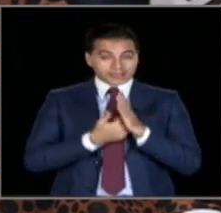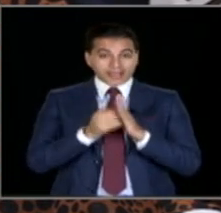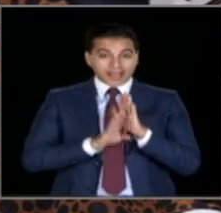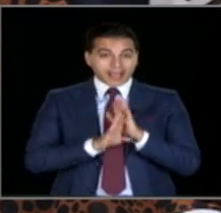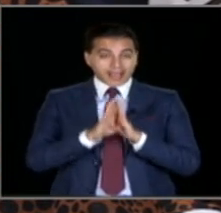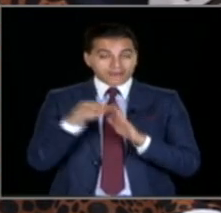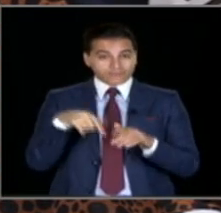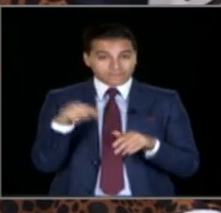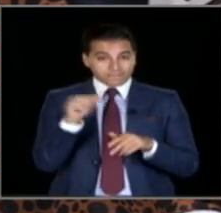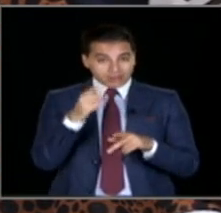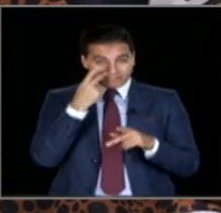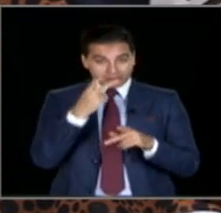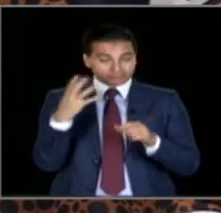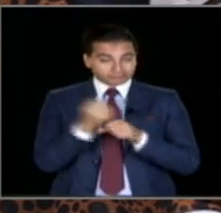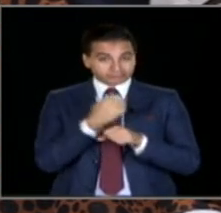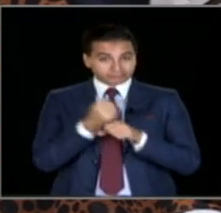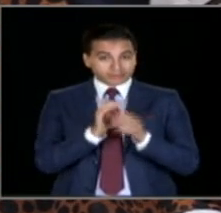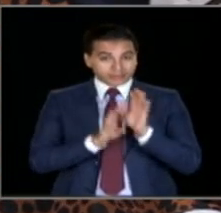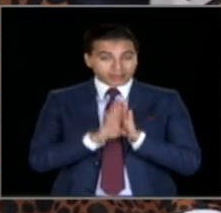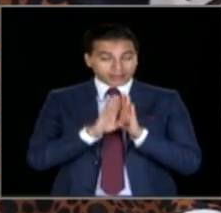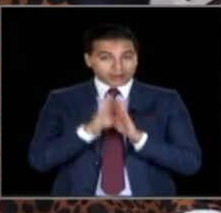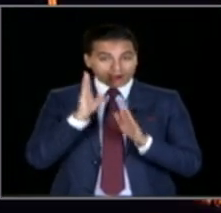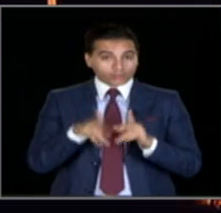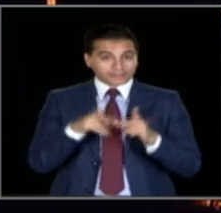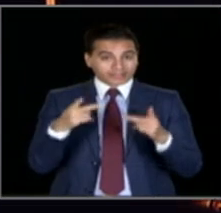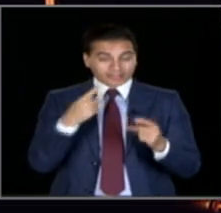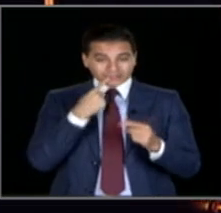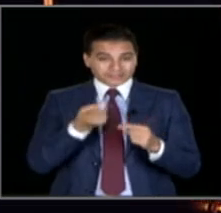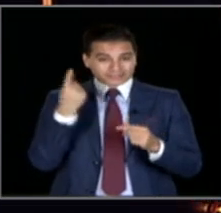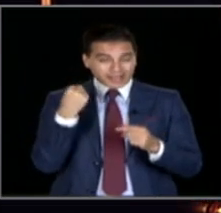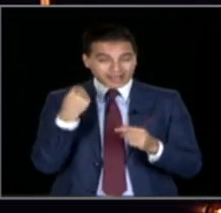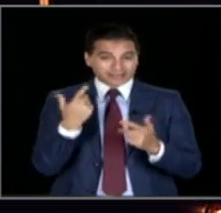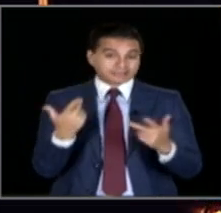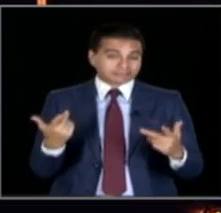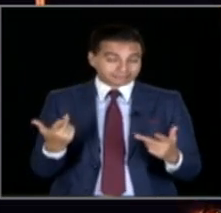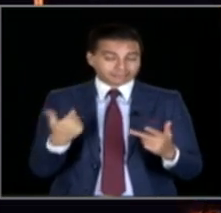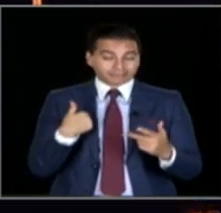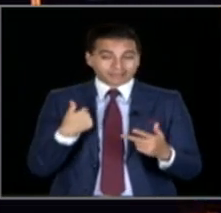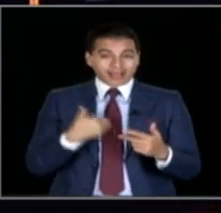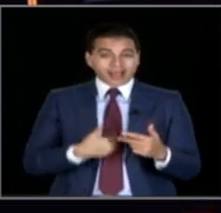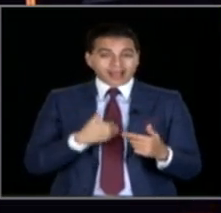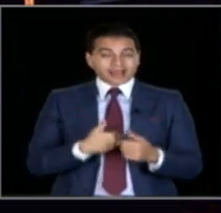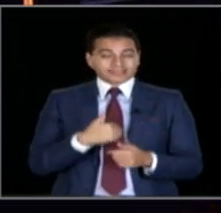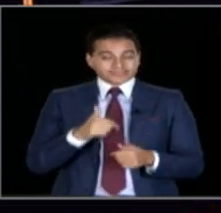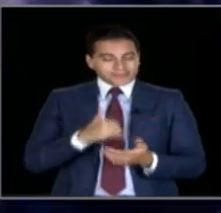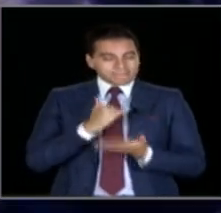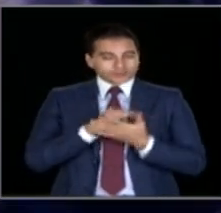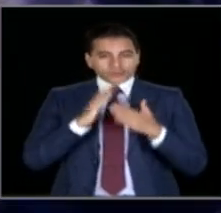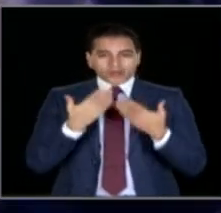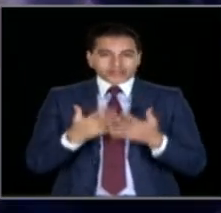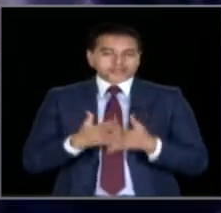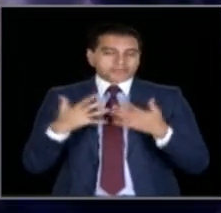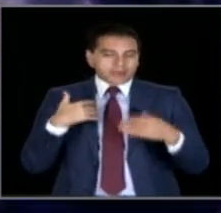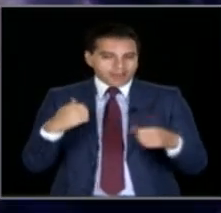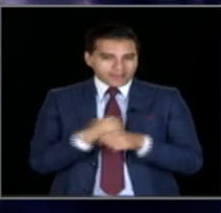الكبير للبرنامج اللي حققه قادرون باختلاف في موسمه الأول خلاني أحس إن فعلاً في مسؤولية كبيرة